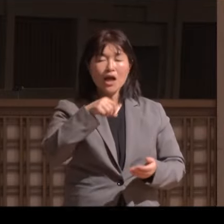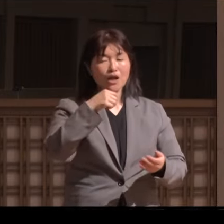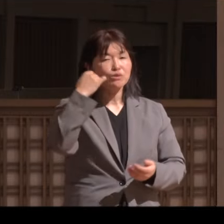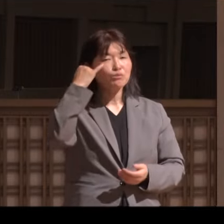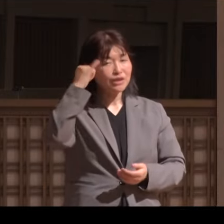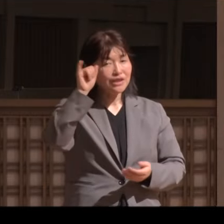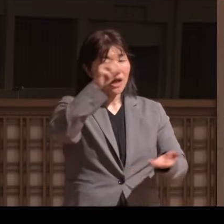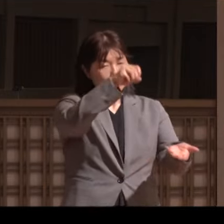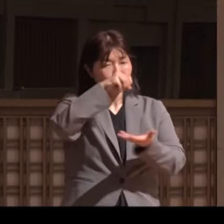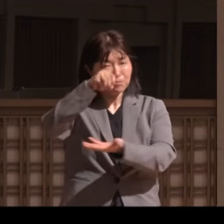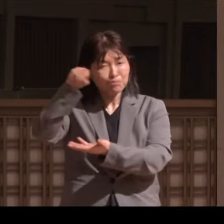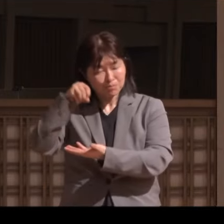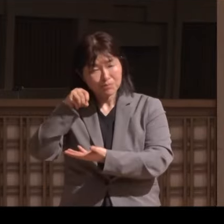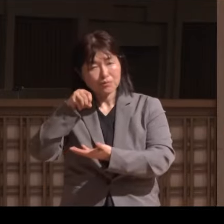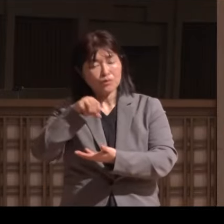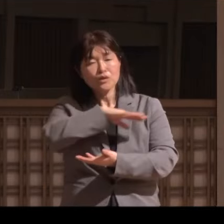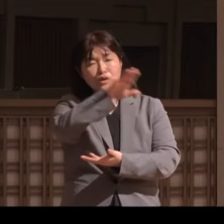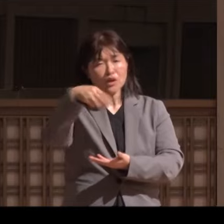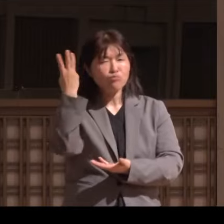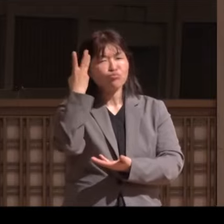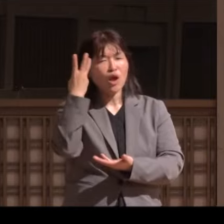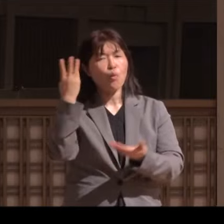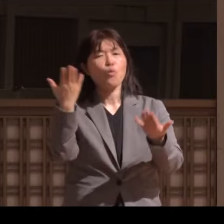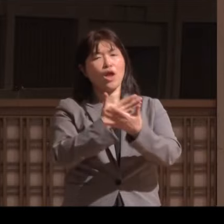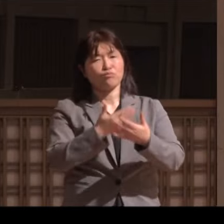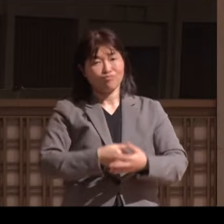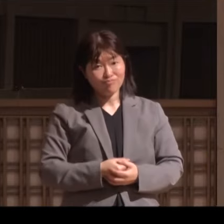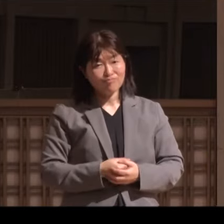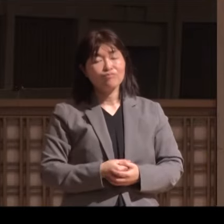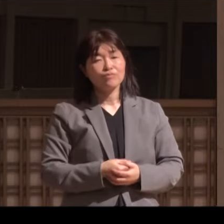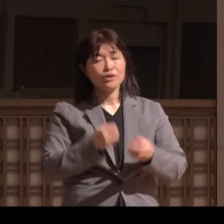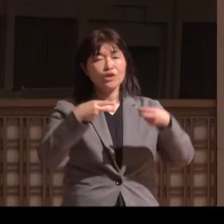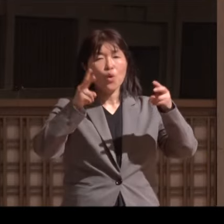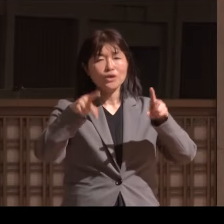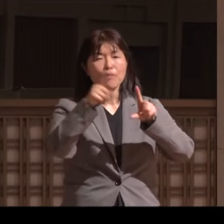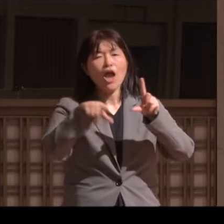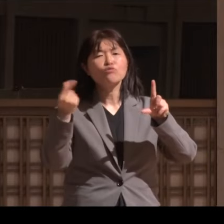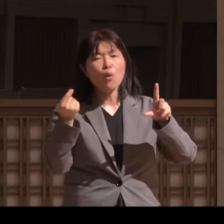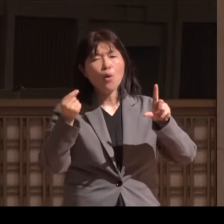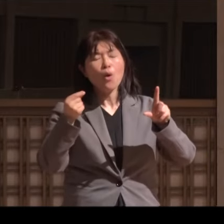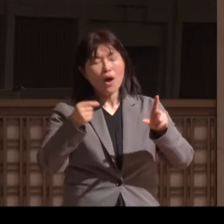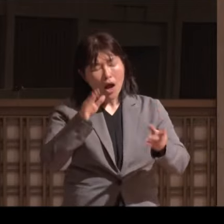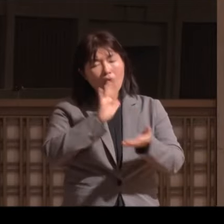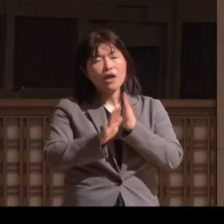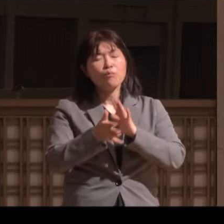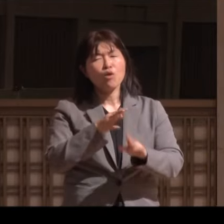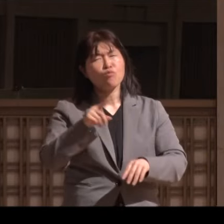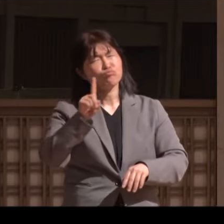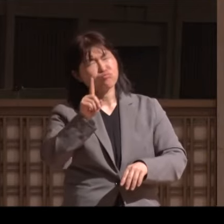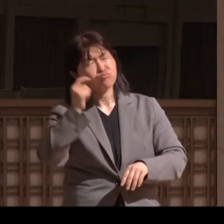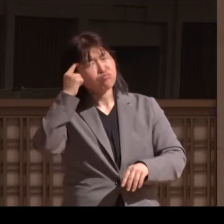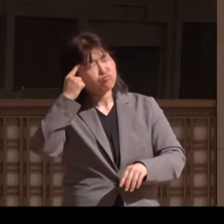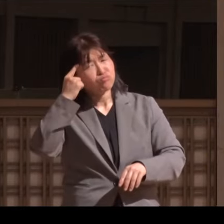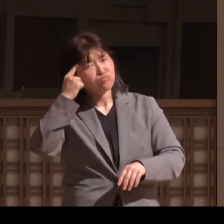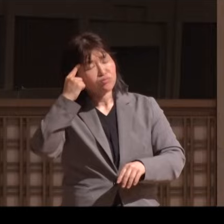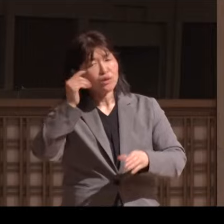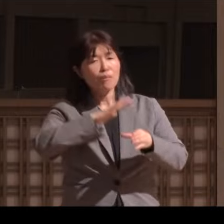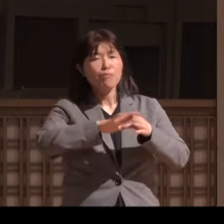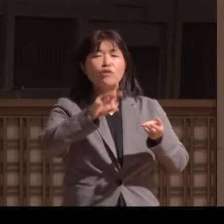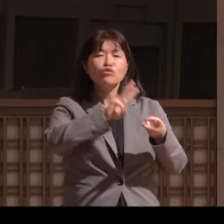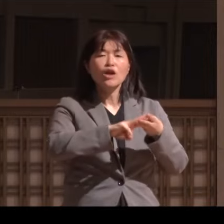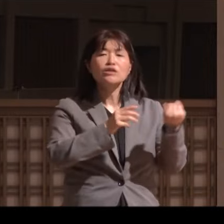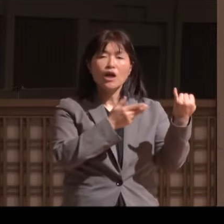大変素晴らしいコメントがあっていずれも参考になったと思いますえ広島もあ改めて何なのかというと増田